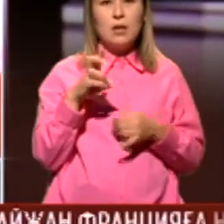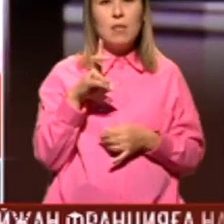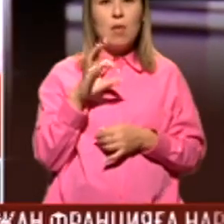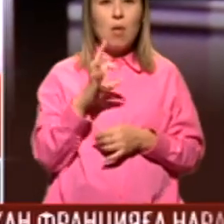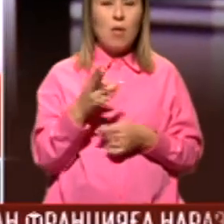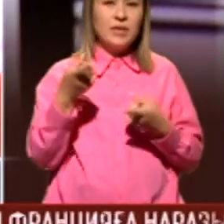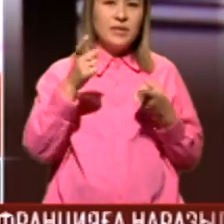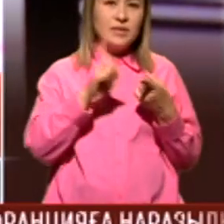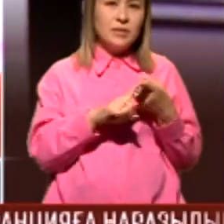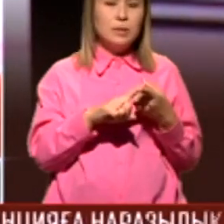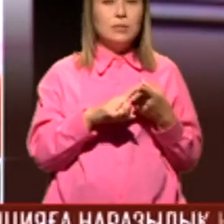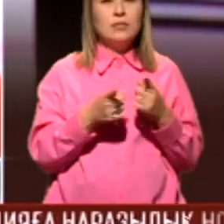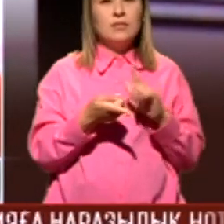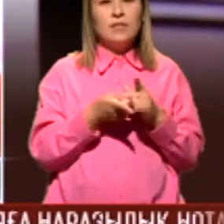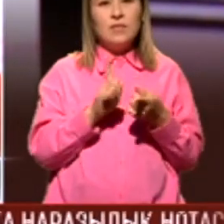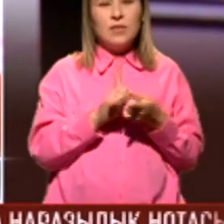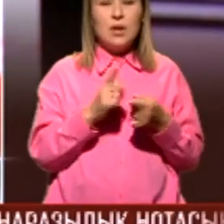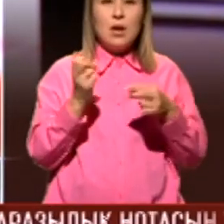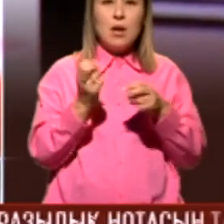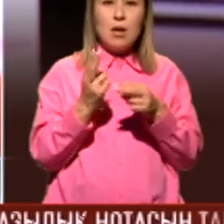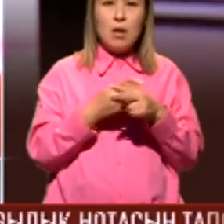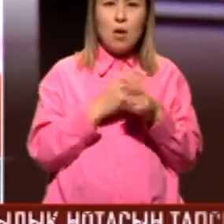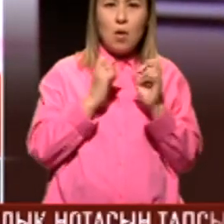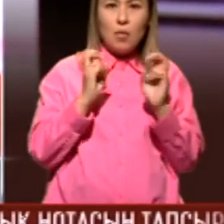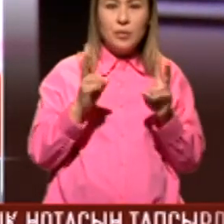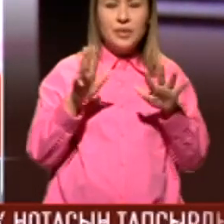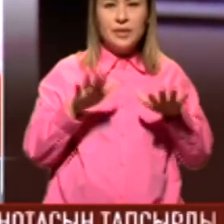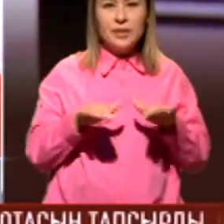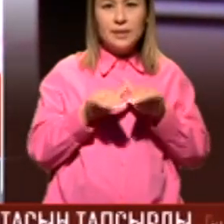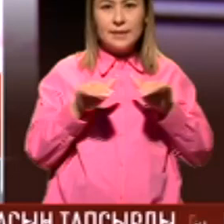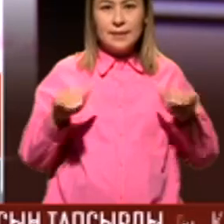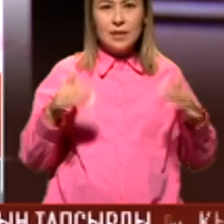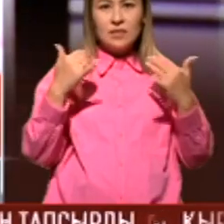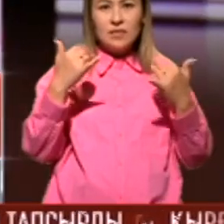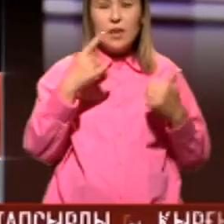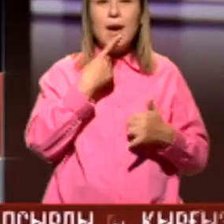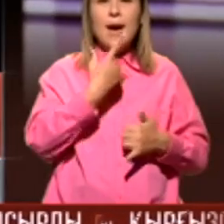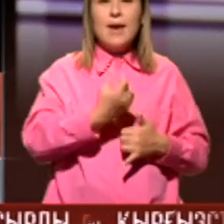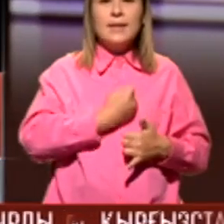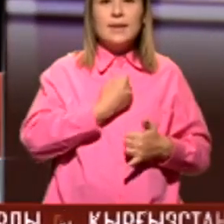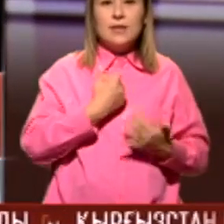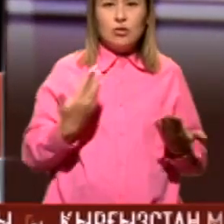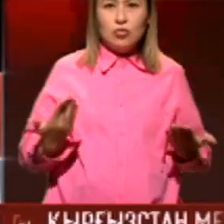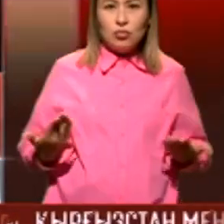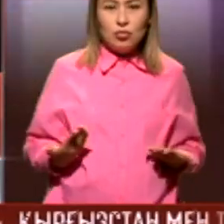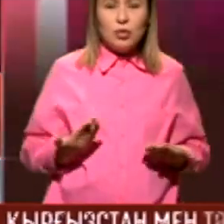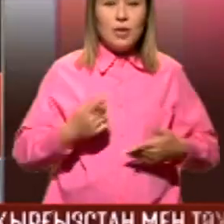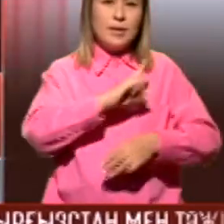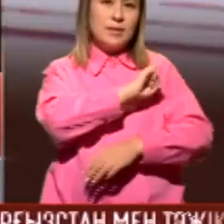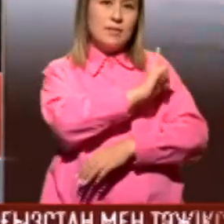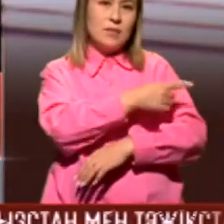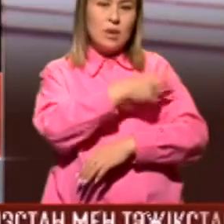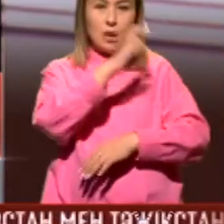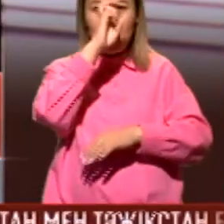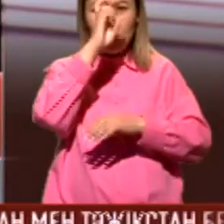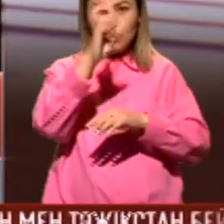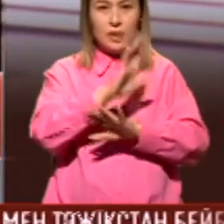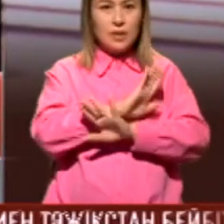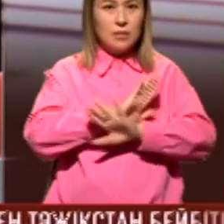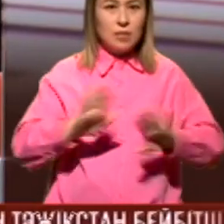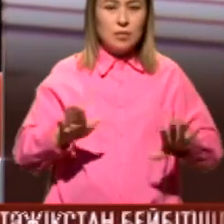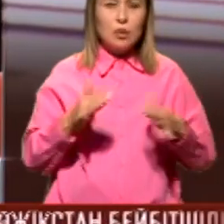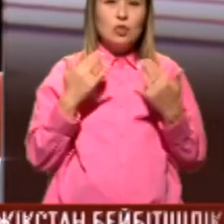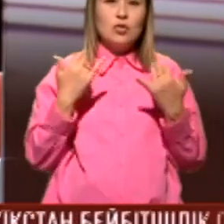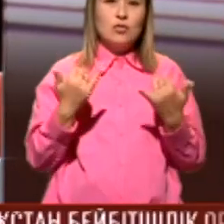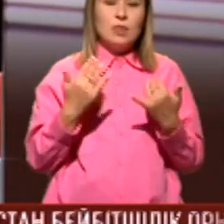қарай бүйірді бұру қауіпті деңгейге айналып бара жатыр. Шындап келетін болсақ, әскери тұрғыдан біз тым қуатты мемлекет емеспіз.